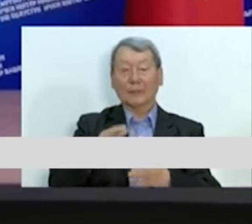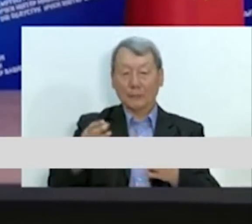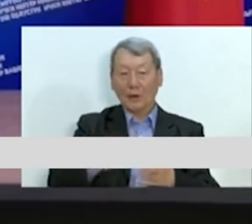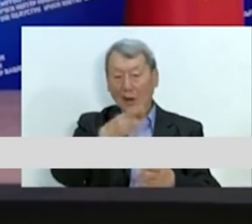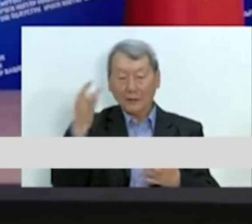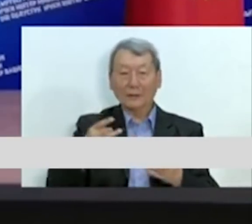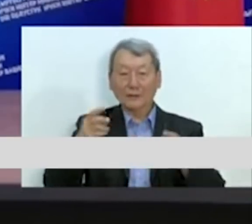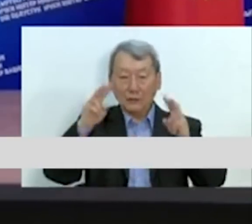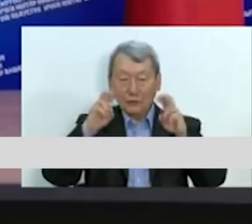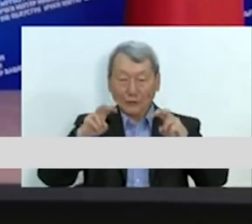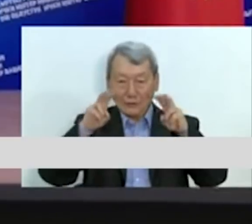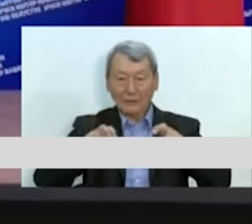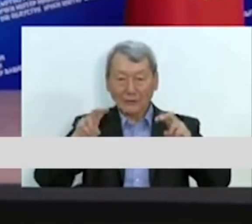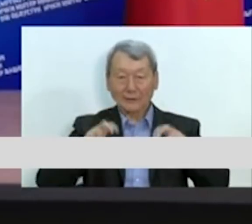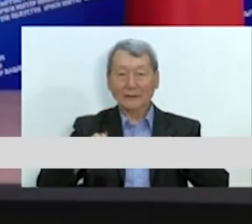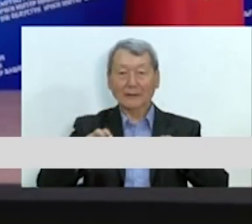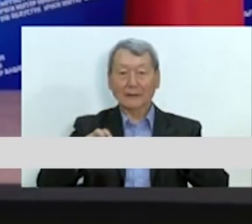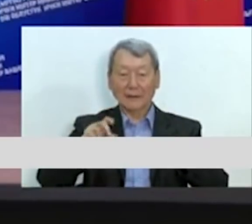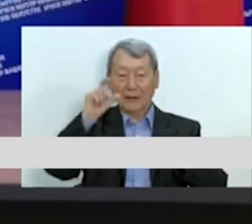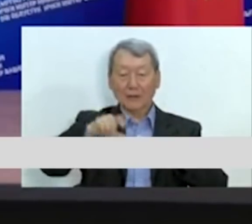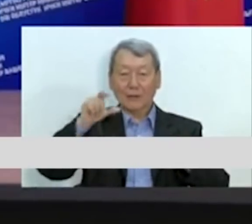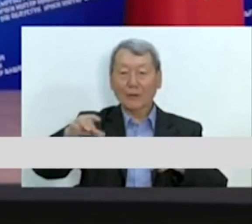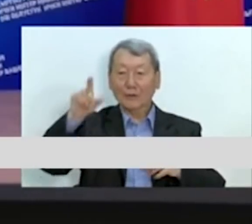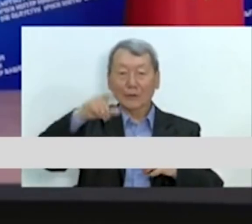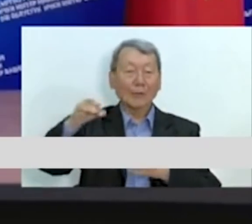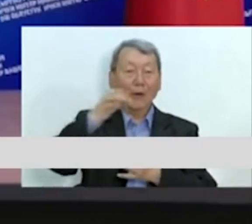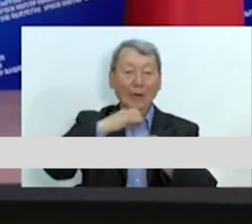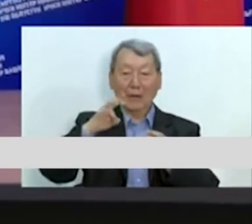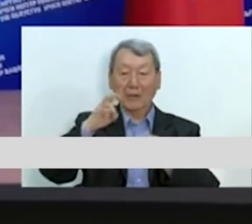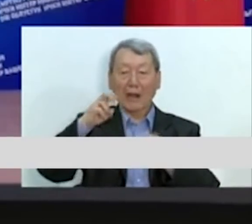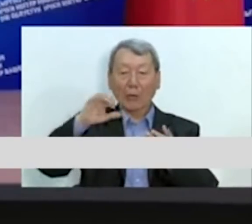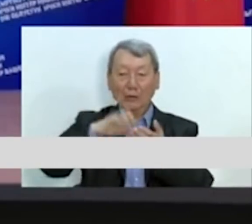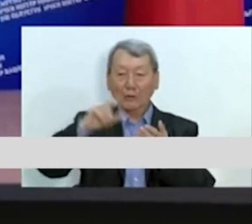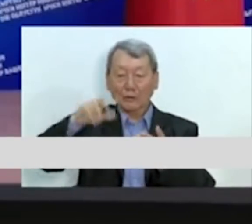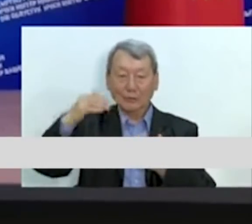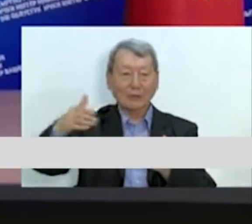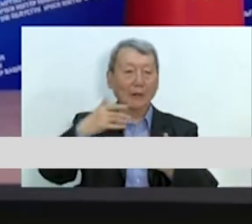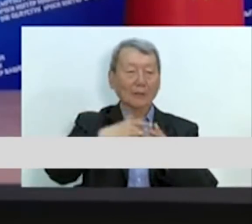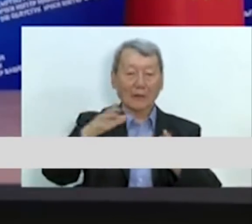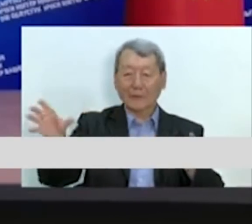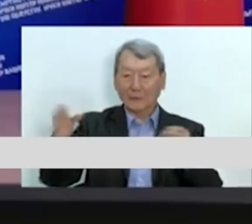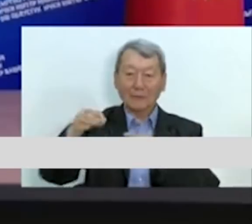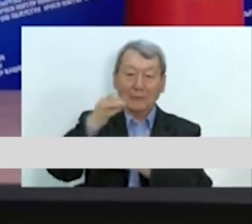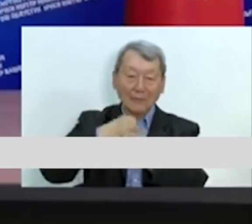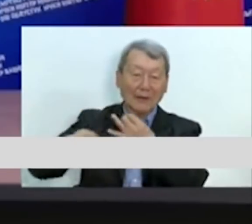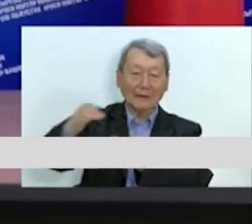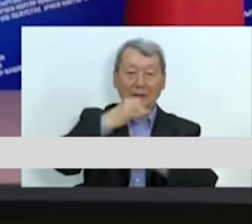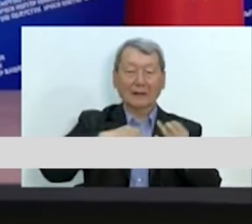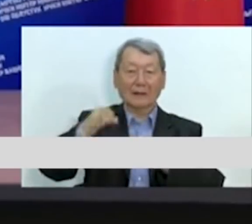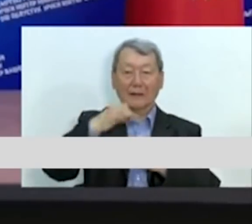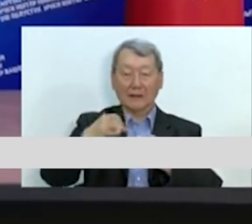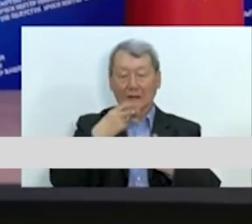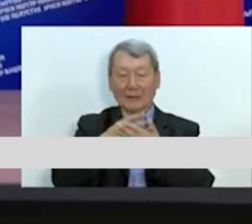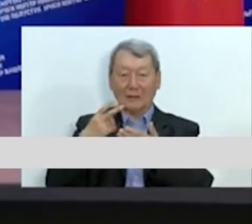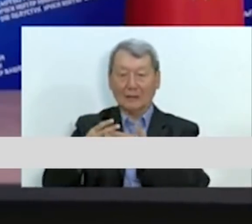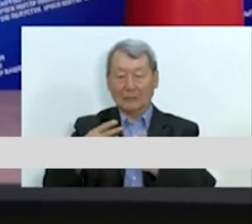дагы бир сыйра мындай жергиликтүү бийлик өкүлдөрү менен налоговыйдын жетекчилери менен бир мындай такташып алып туруп, анан кийин бир сыйра